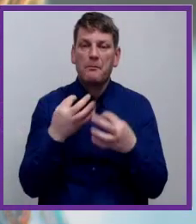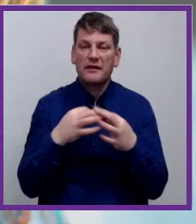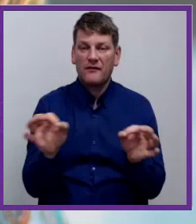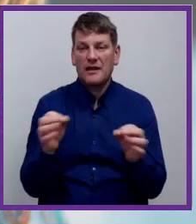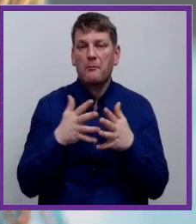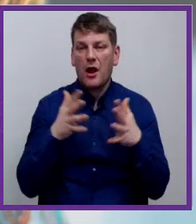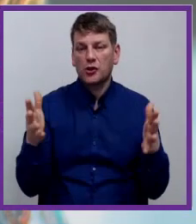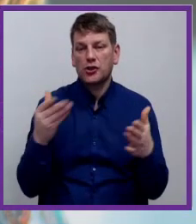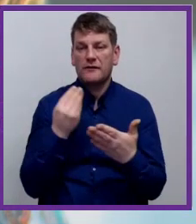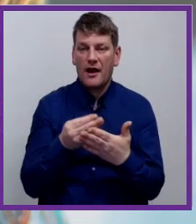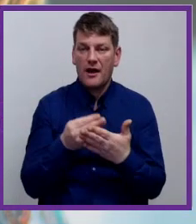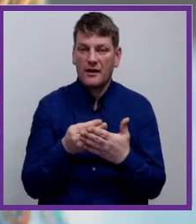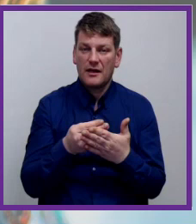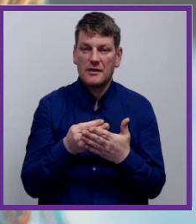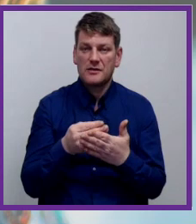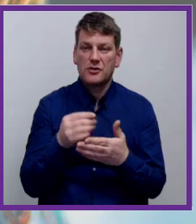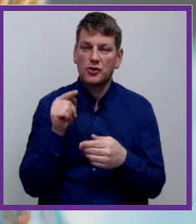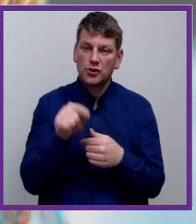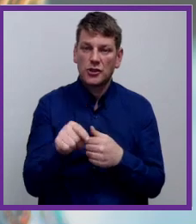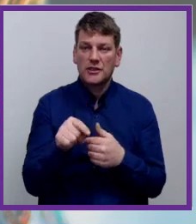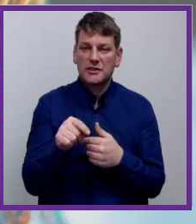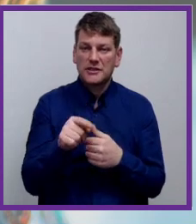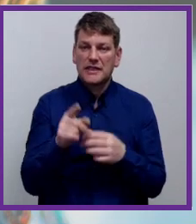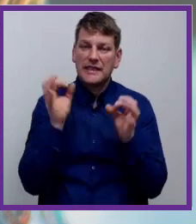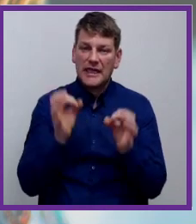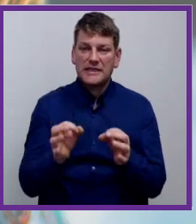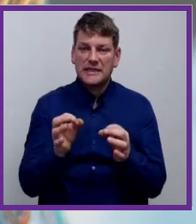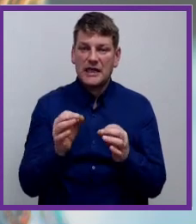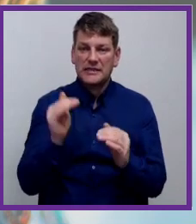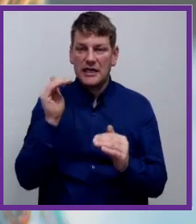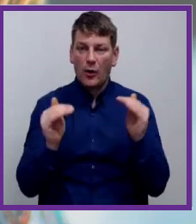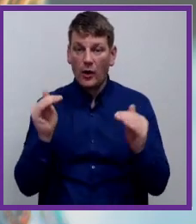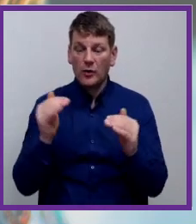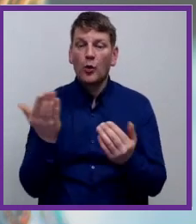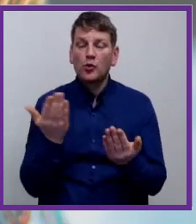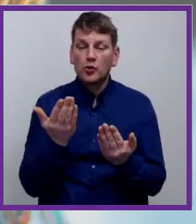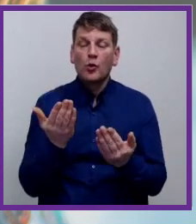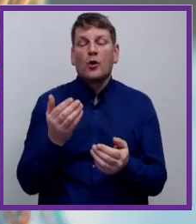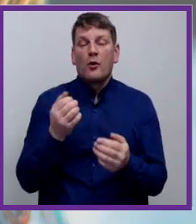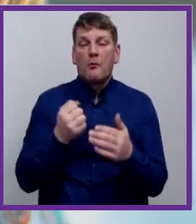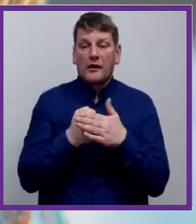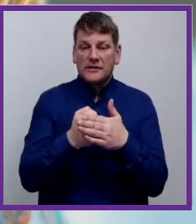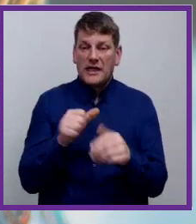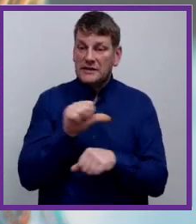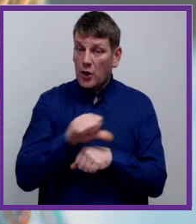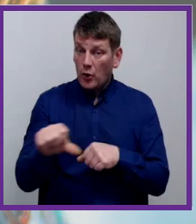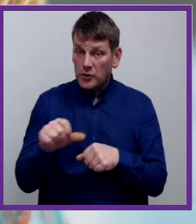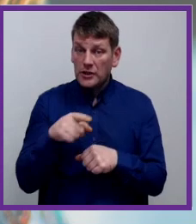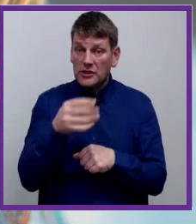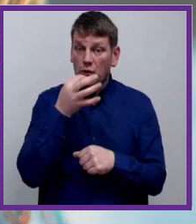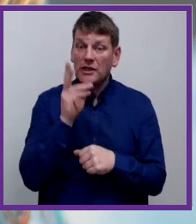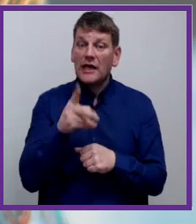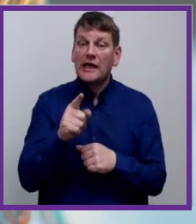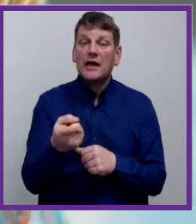plaši vērtēts šis tiesiskais regulējums, uz kuru balstījās ierobežojums, jo tas noteica, ka ir